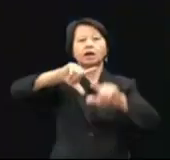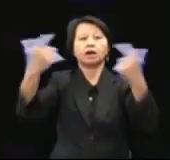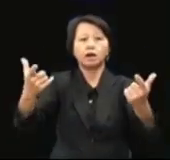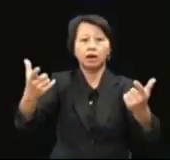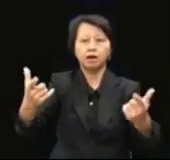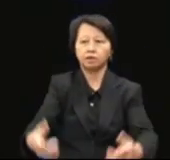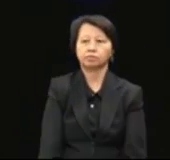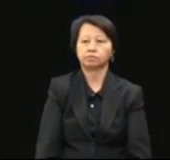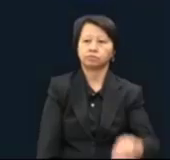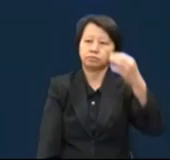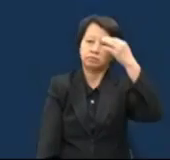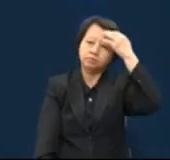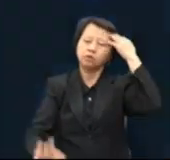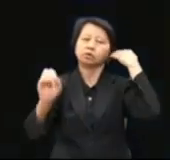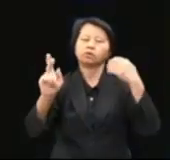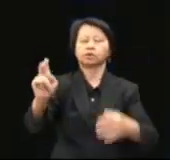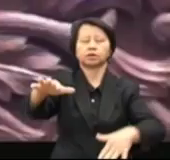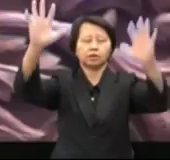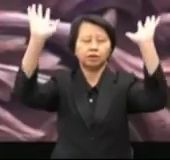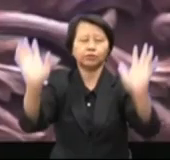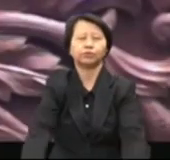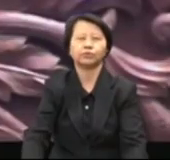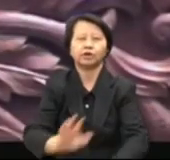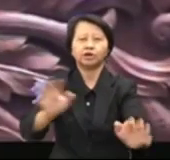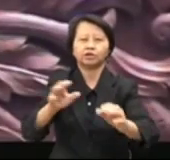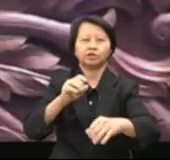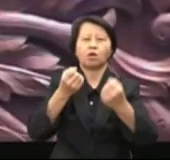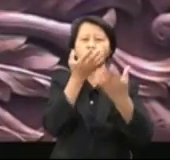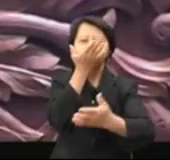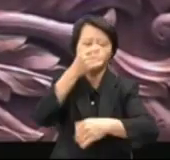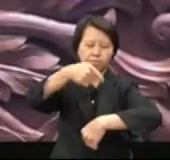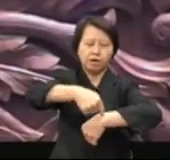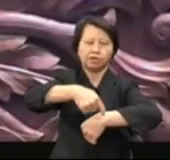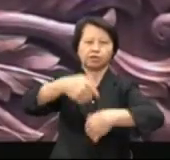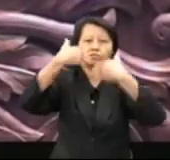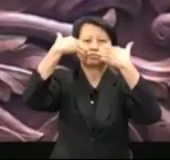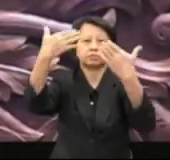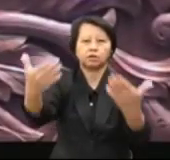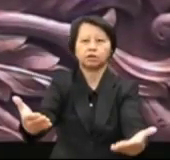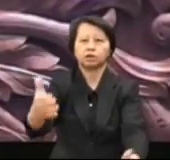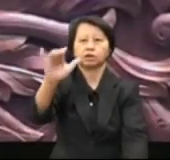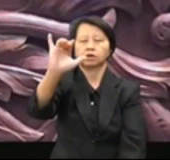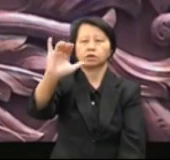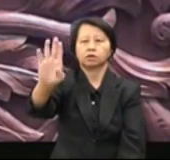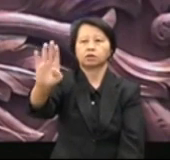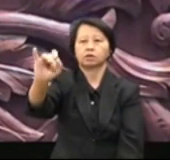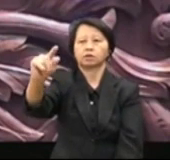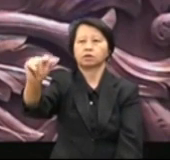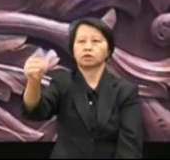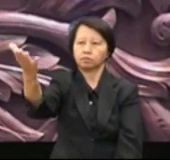oke baiklah silatudo jangan baju masa Terima kasih yang pertama bagan